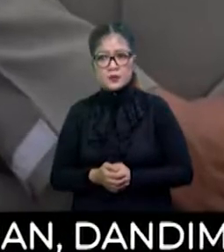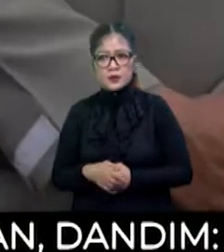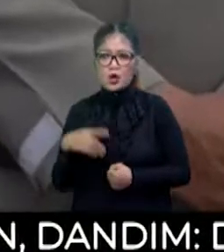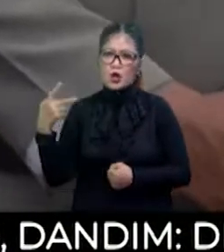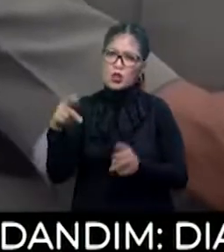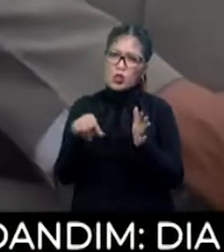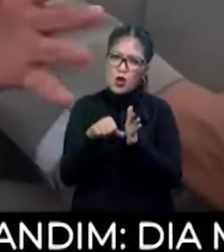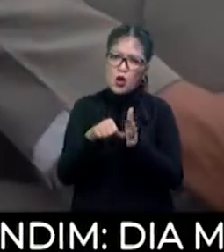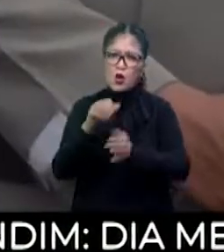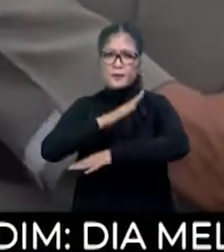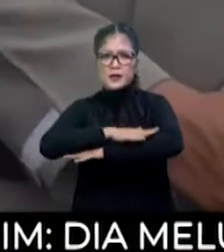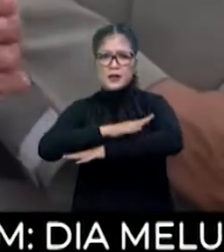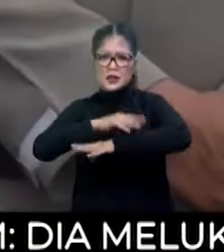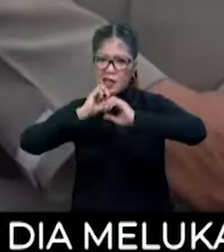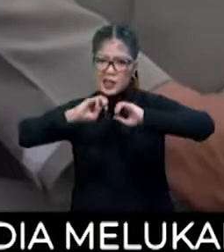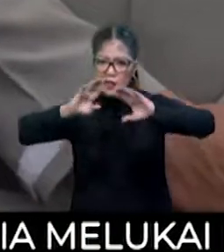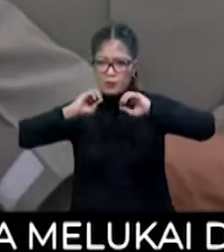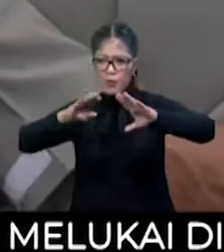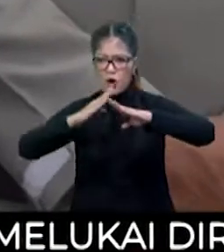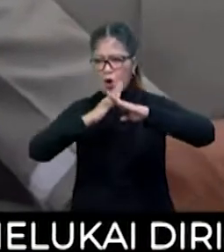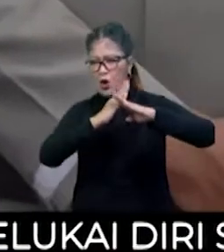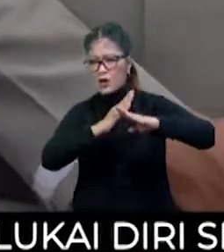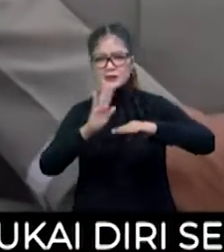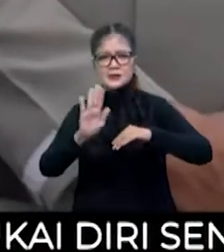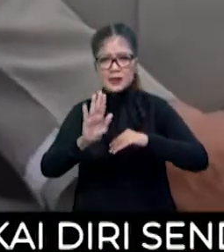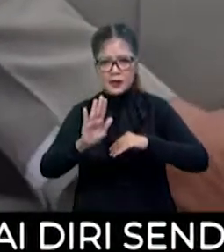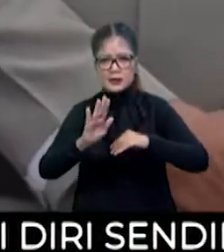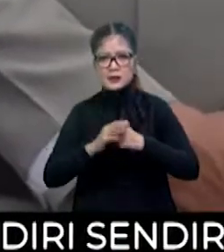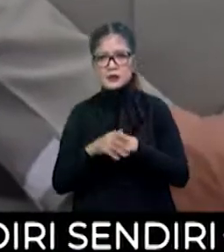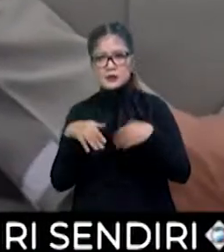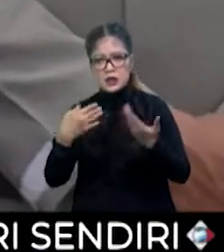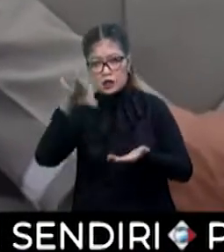diam. Kita sedang mencari solusi untuk menyelesaikan hal ini.